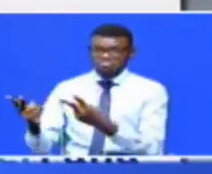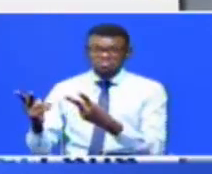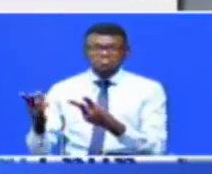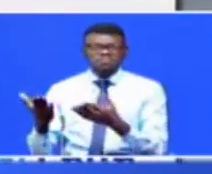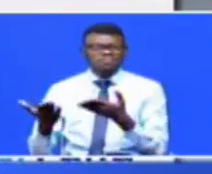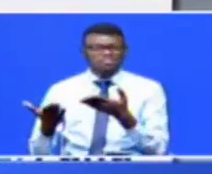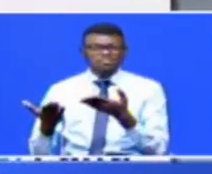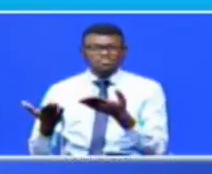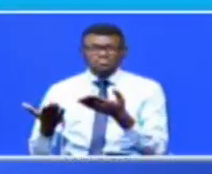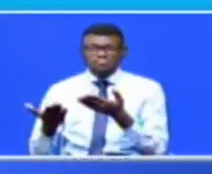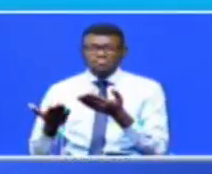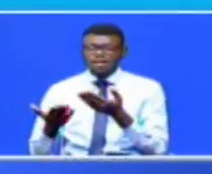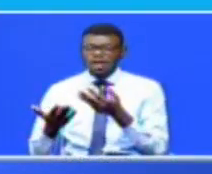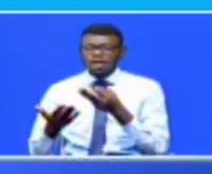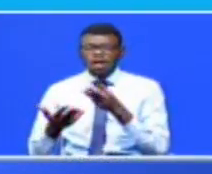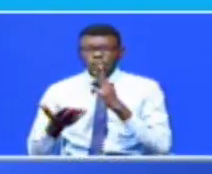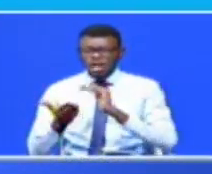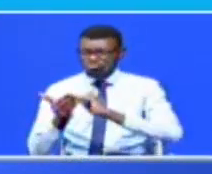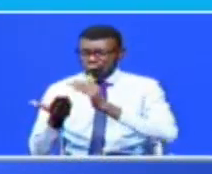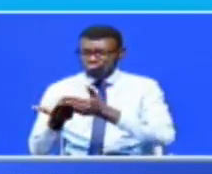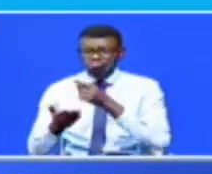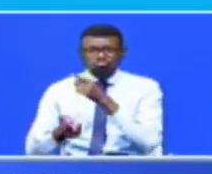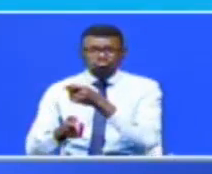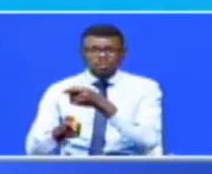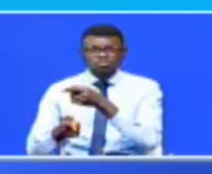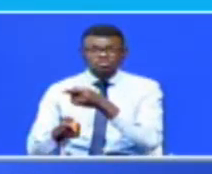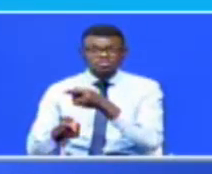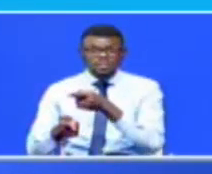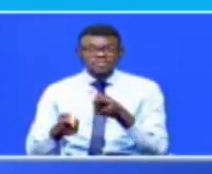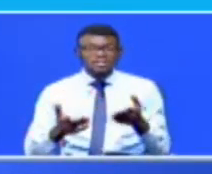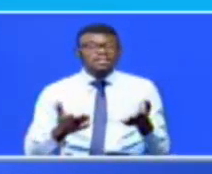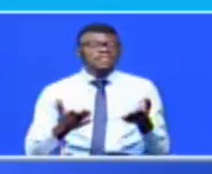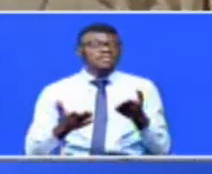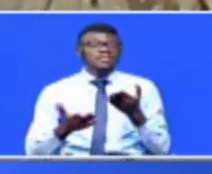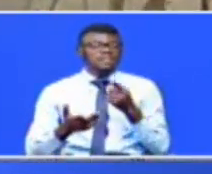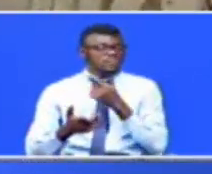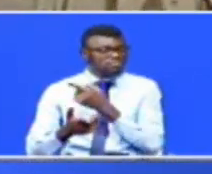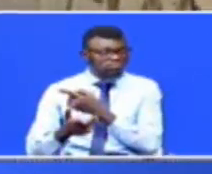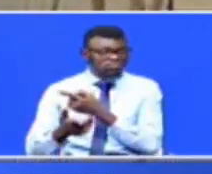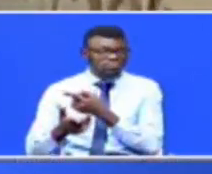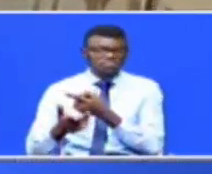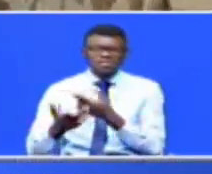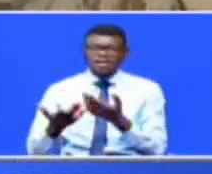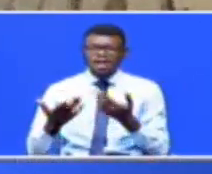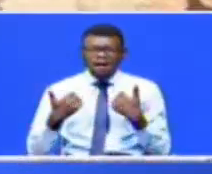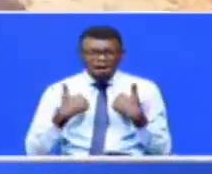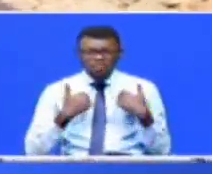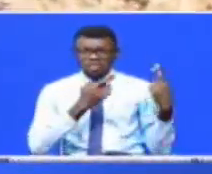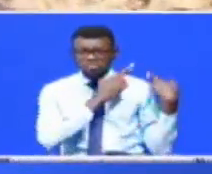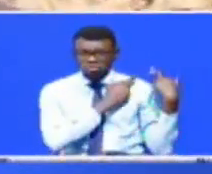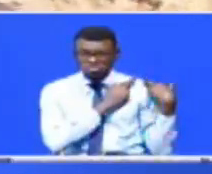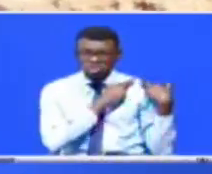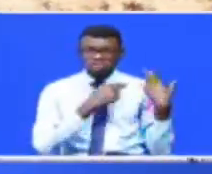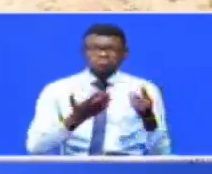katika halmashauri ya hazina ya kitaifa inayosimamia masuala ya maji, Water Sector Trust Fund, iliyo na majukumu